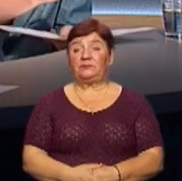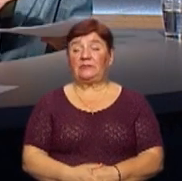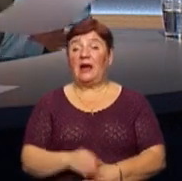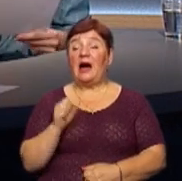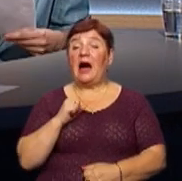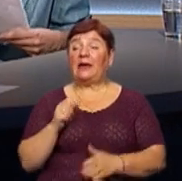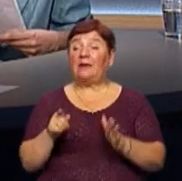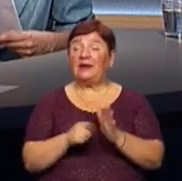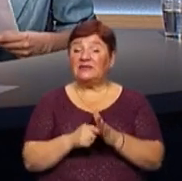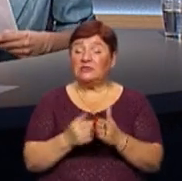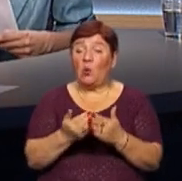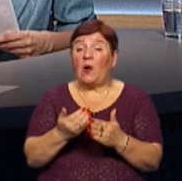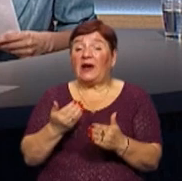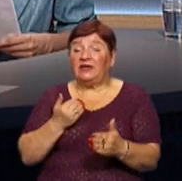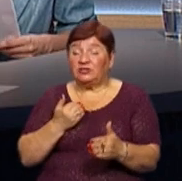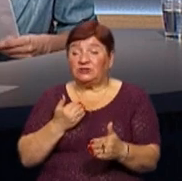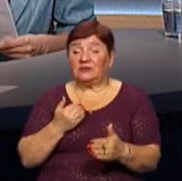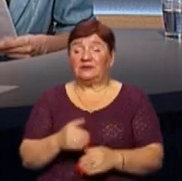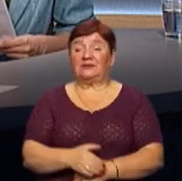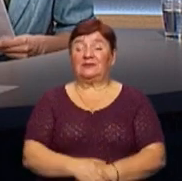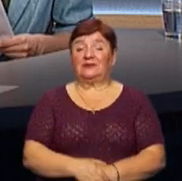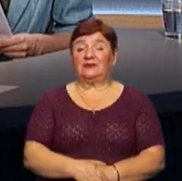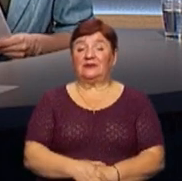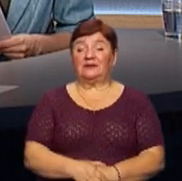А на пенсію ви пішли раніше, так?